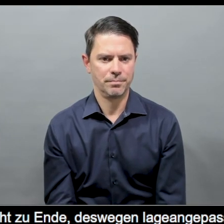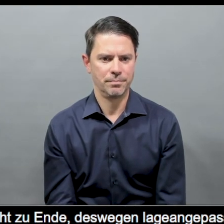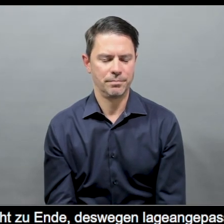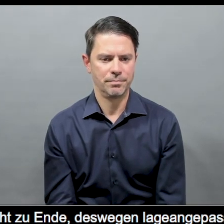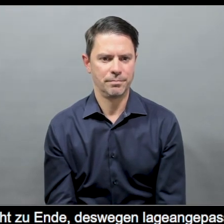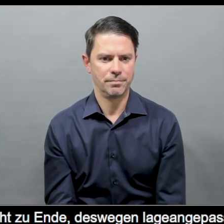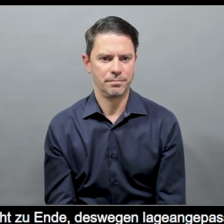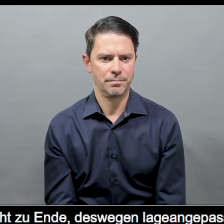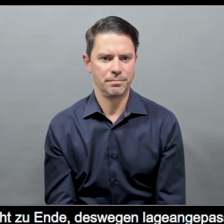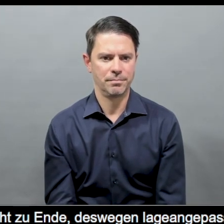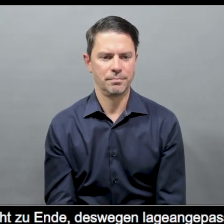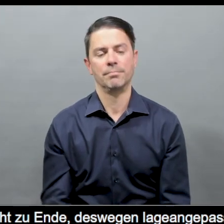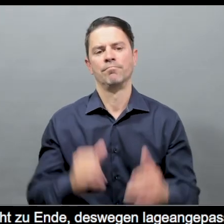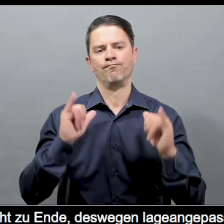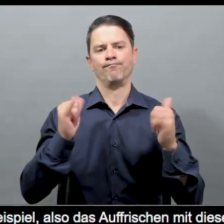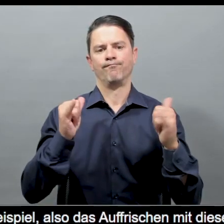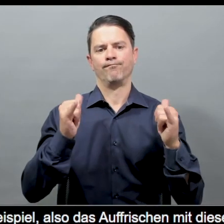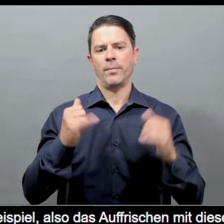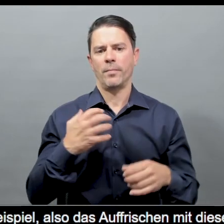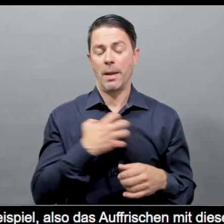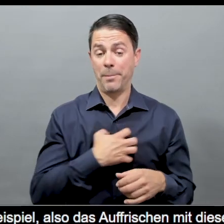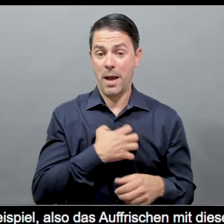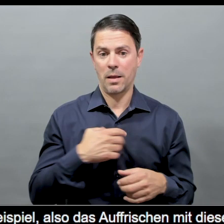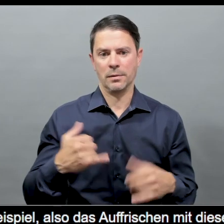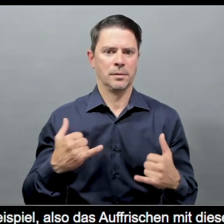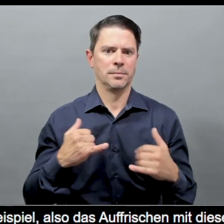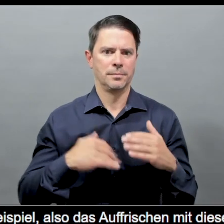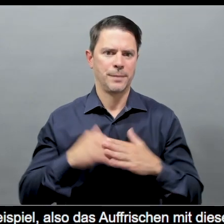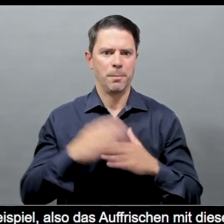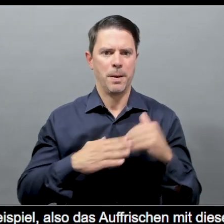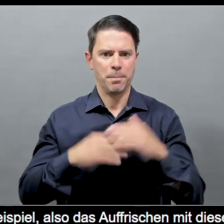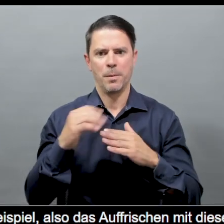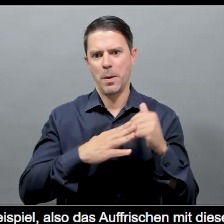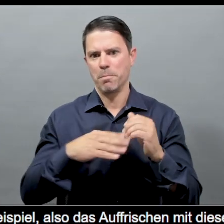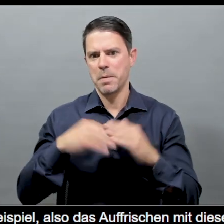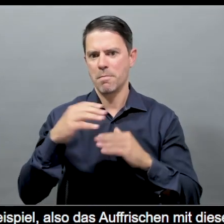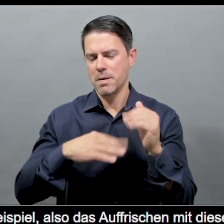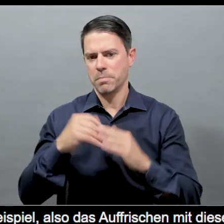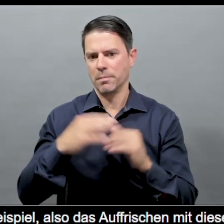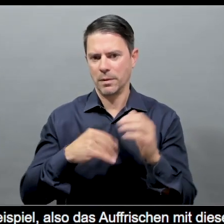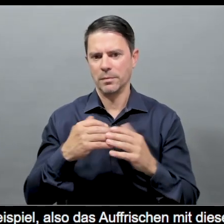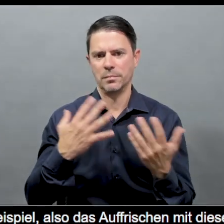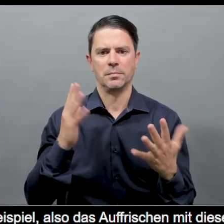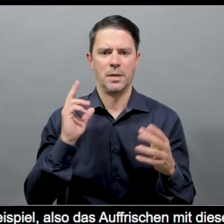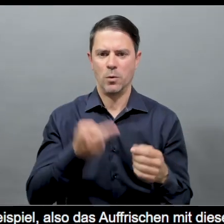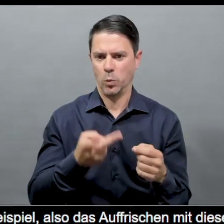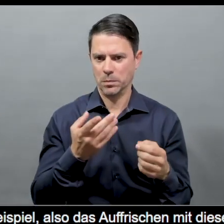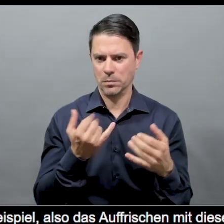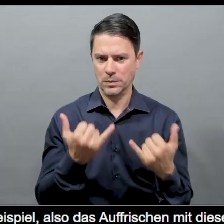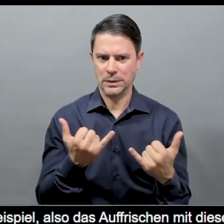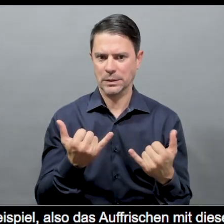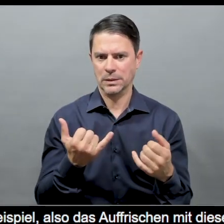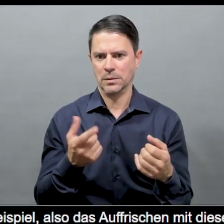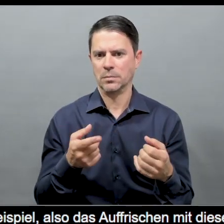zur Verfügung, 864 Millionen Euro, um die einkommensorientierte Förderung und mit allen